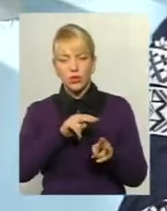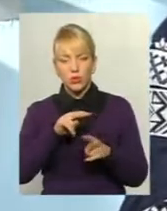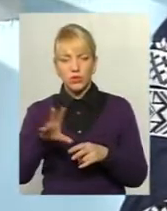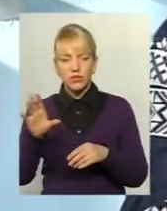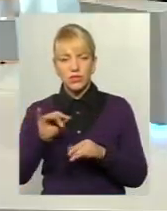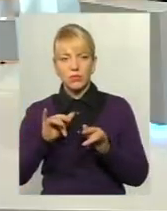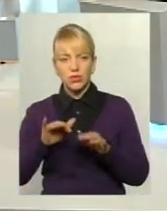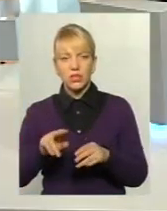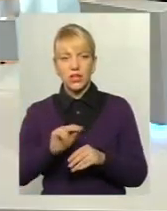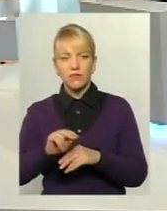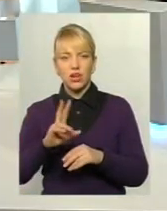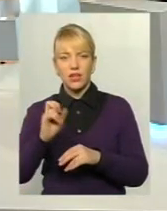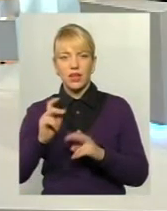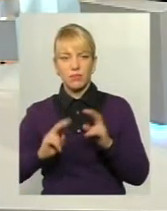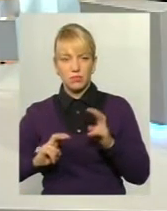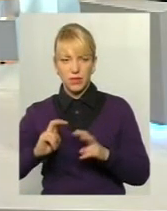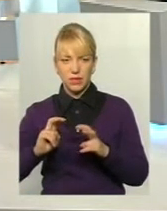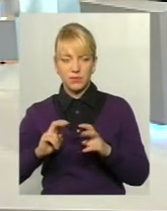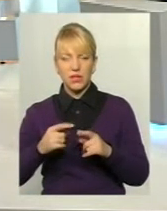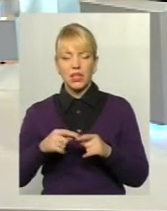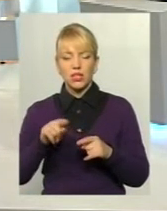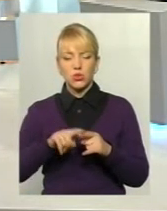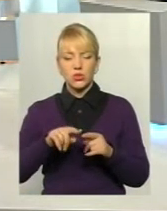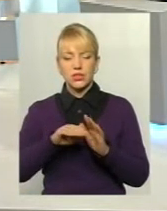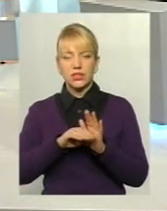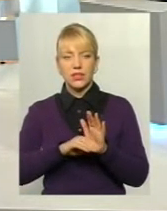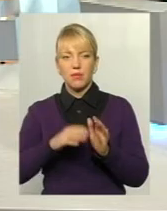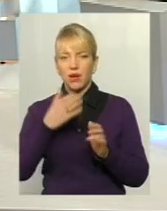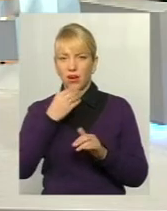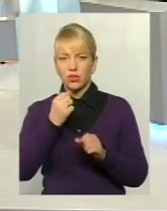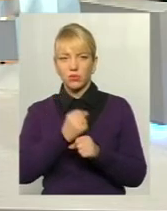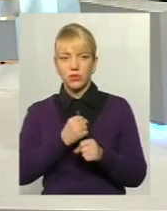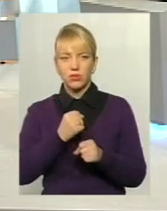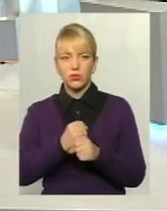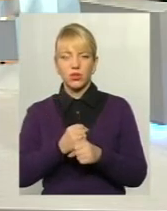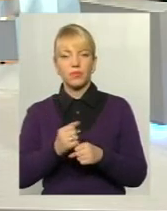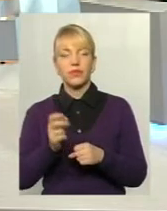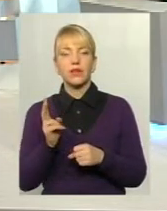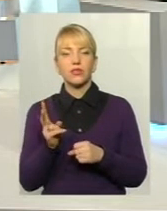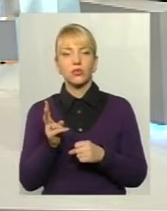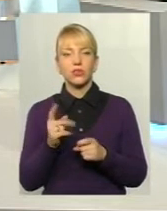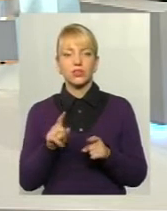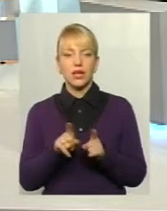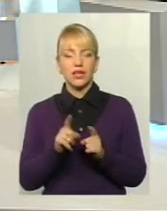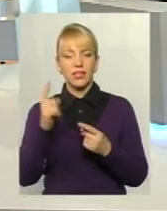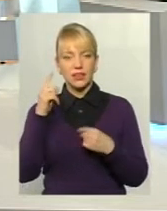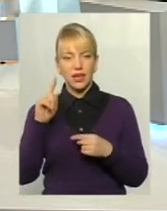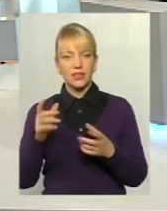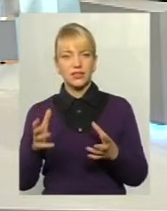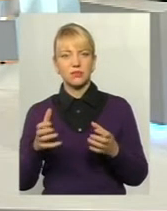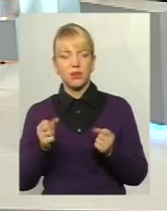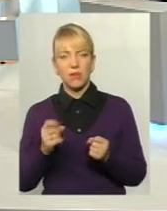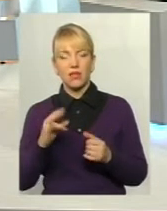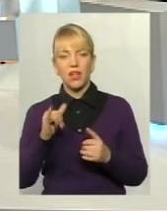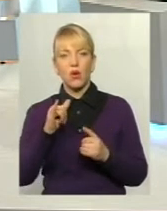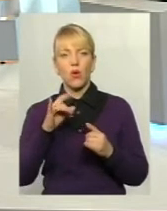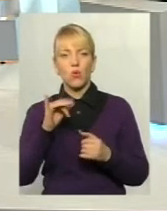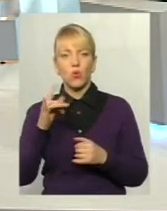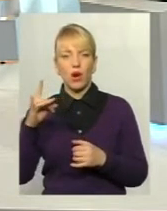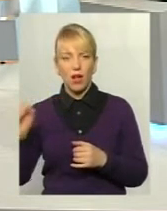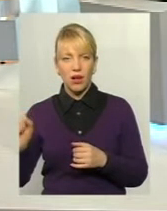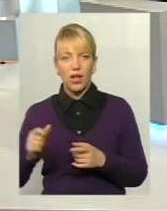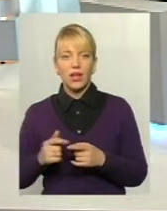інших підприємствах. Тобто тут якраз система він-він гарно працює. Хтось такі ідеї сприймає на ура і є